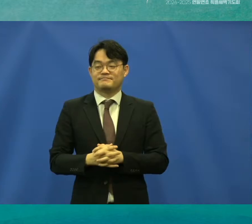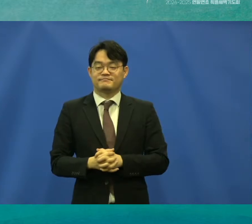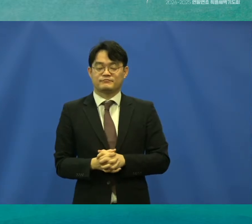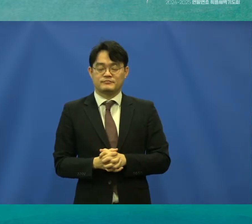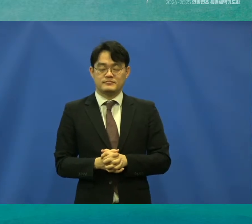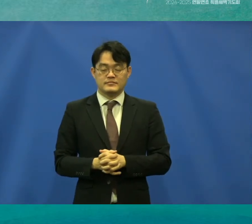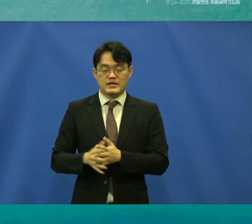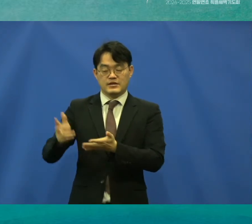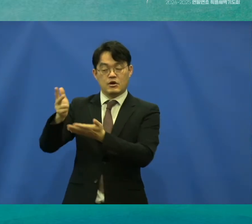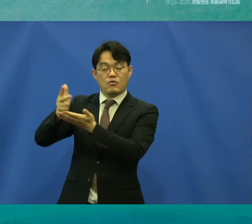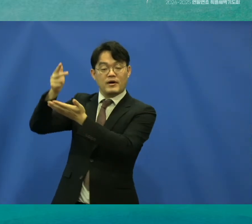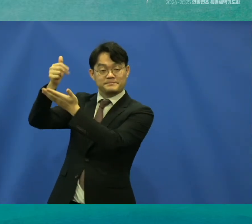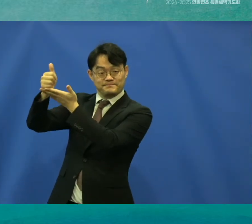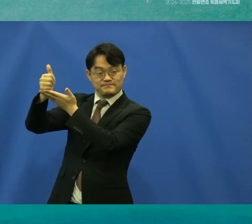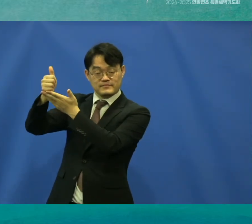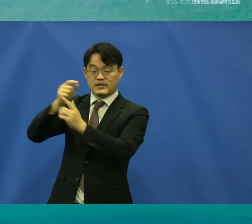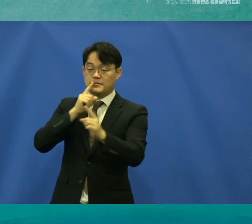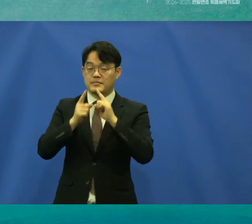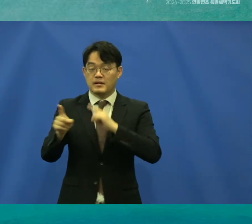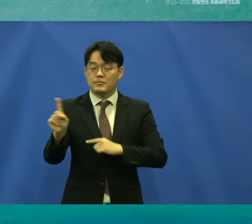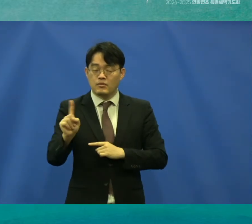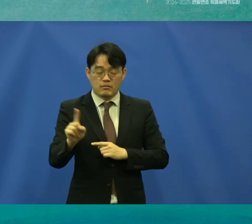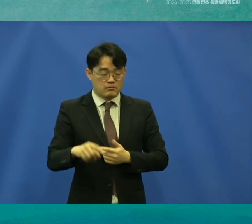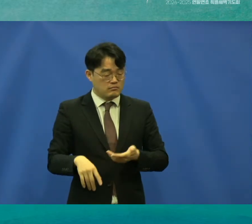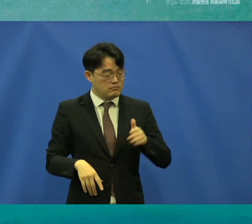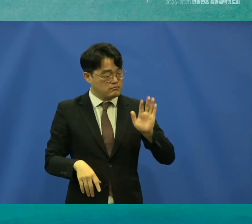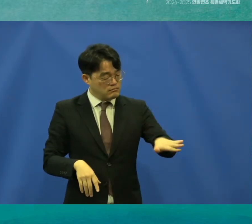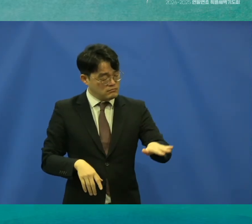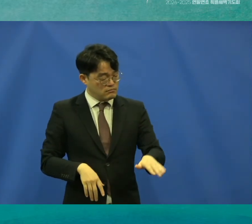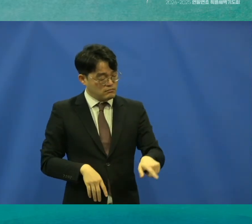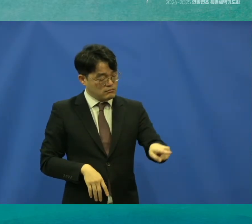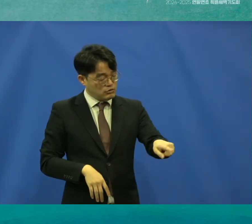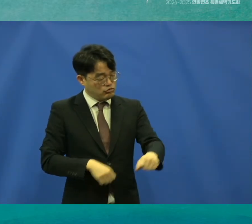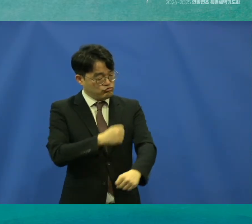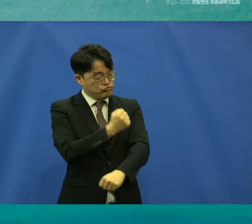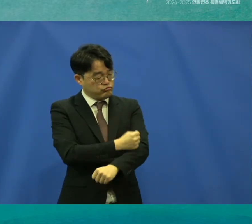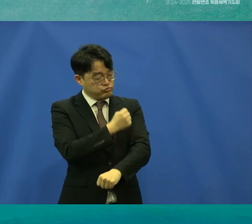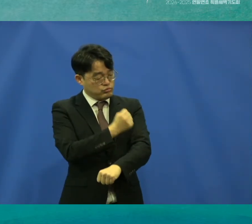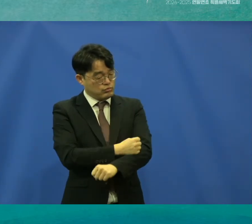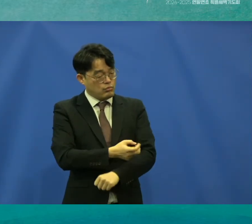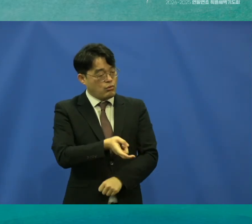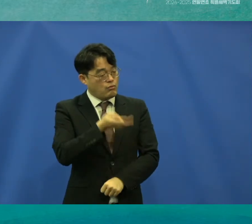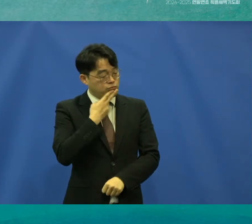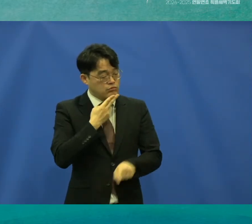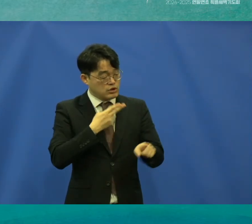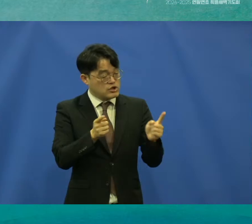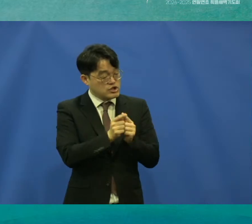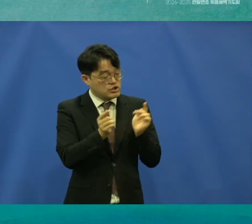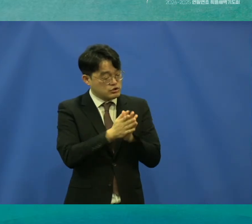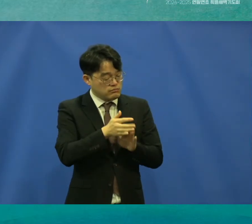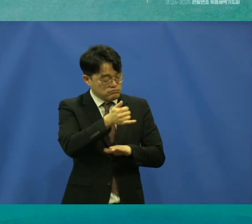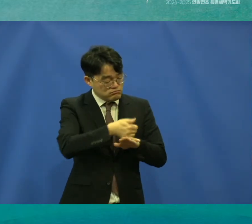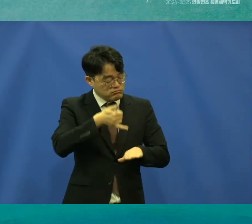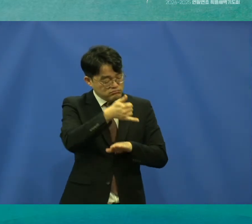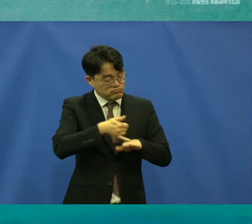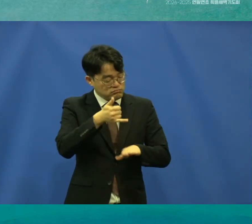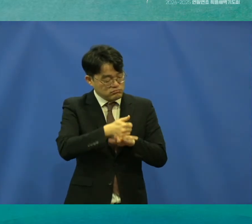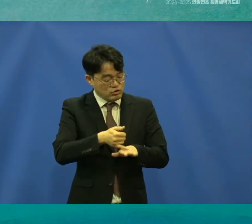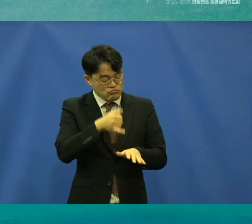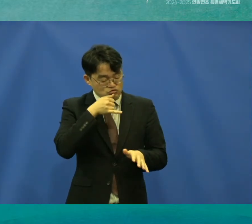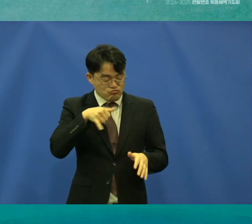여호와께서 이르시되 내가 수고도 아니하였고 재배도 아니하였고 하룻밤에 났다가 하룻밤에 말라버린